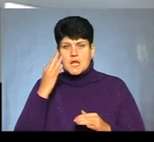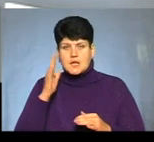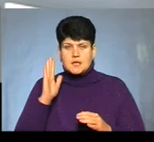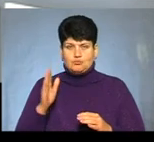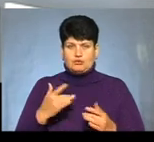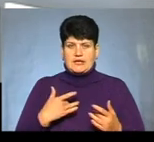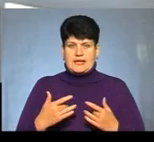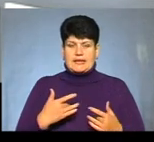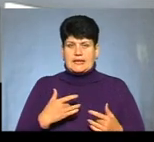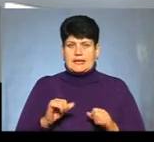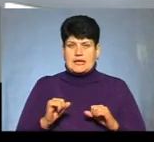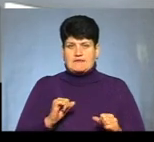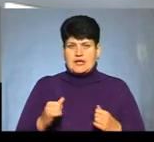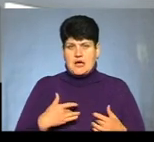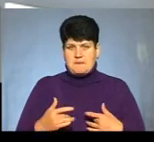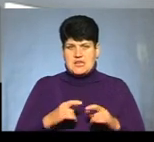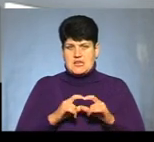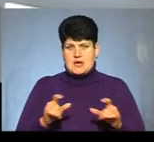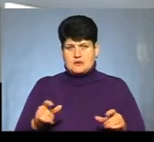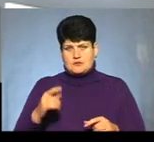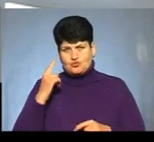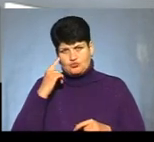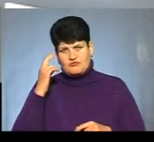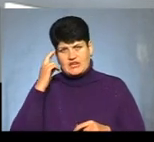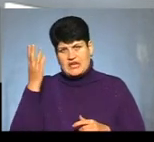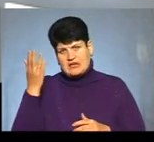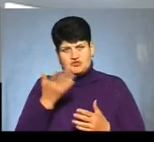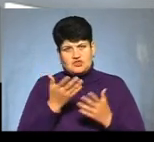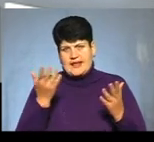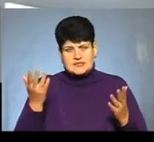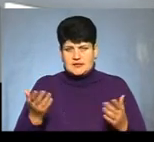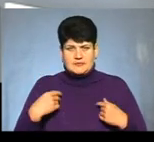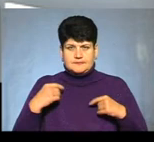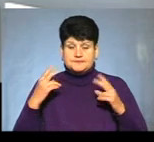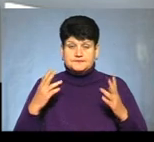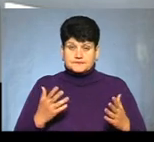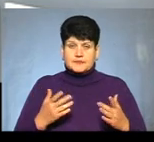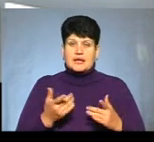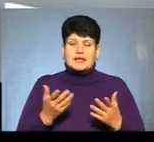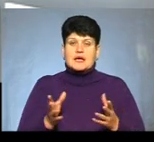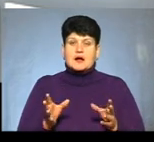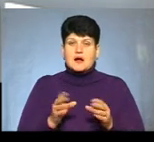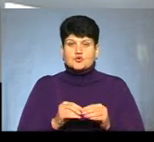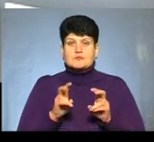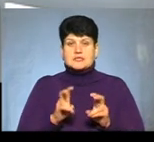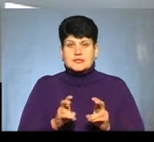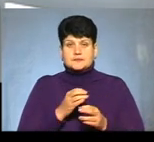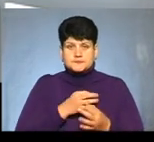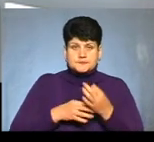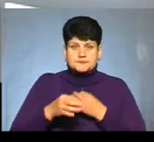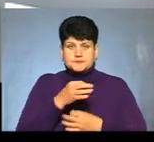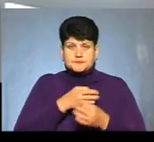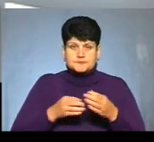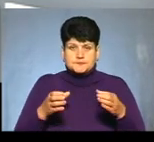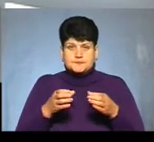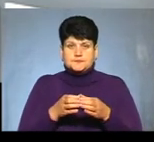може, мріяли бути керівниками театрів, я думаю, в Києві чи десь там, не знаю. І які вони разом сіли